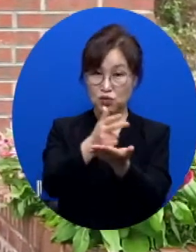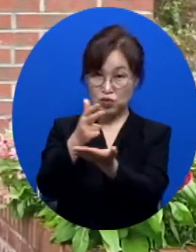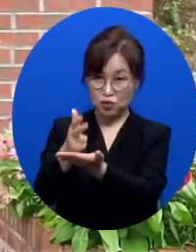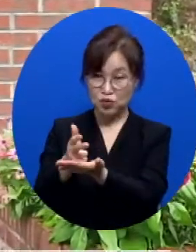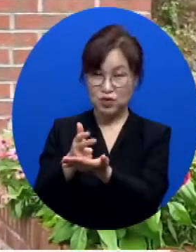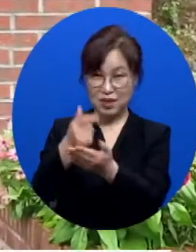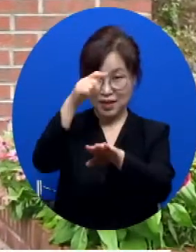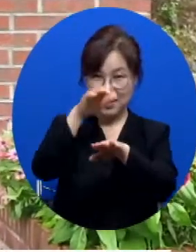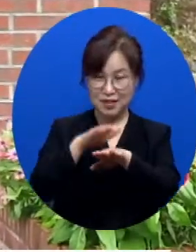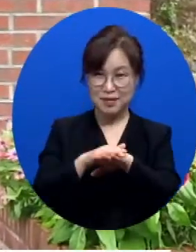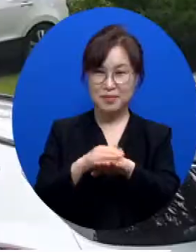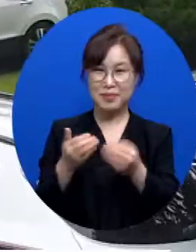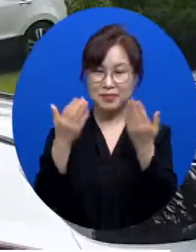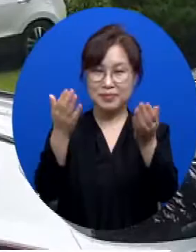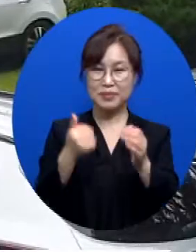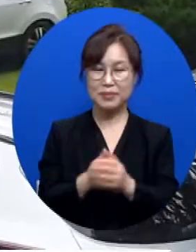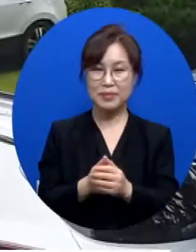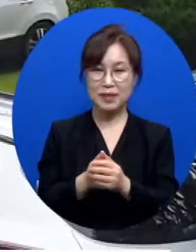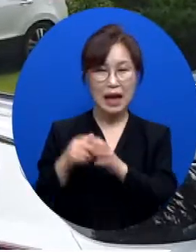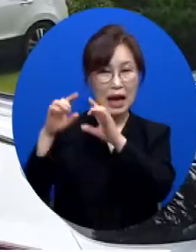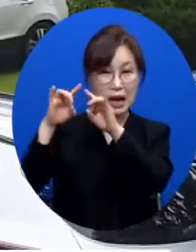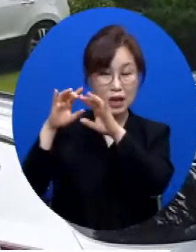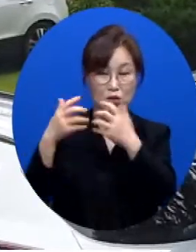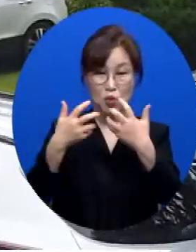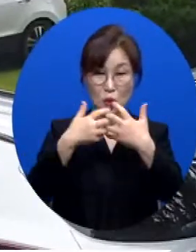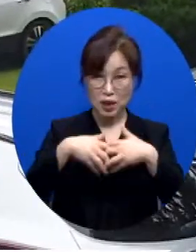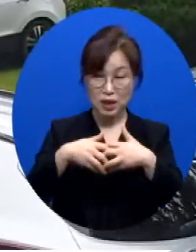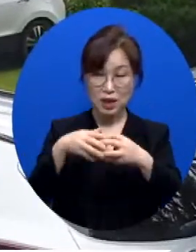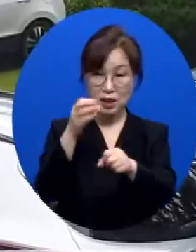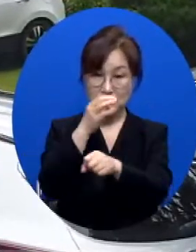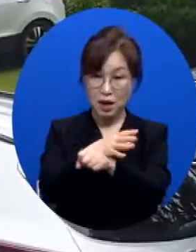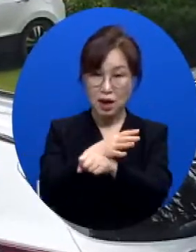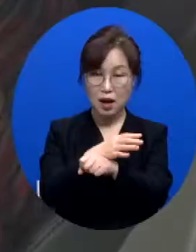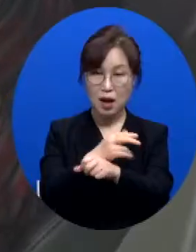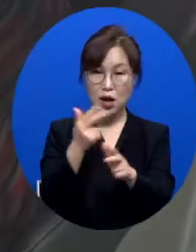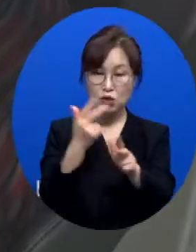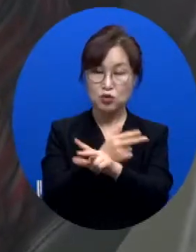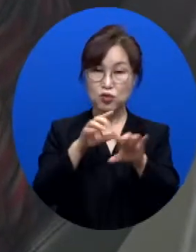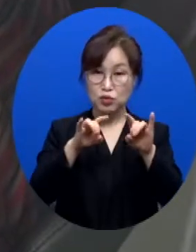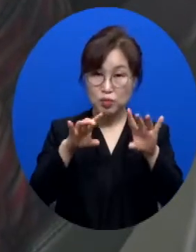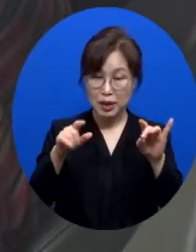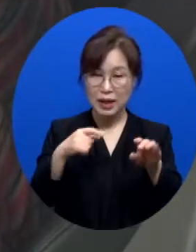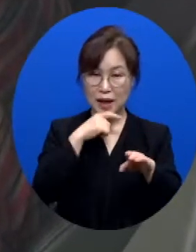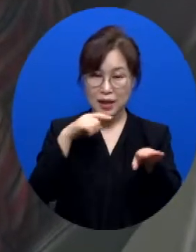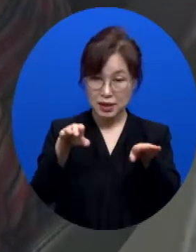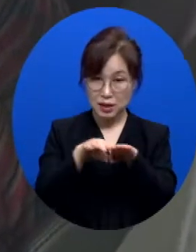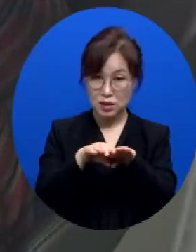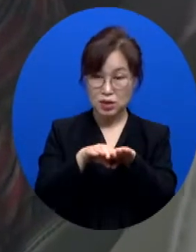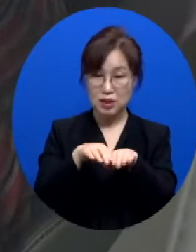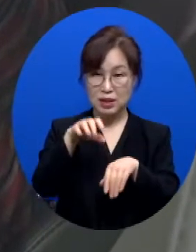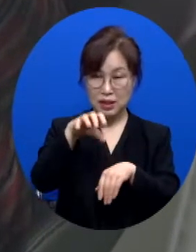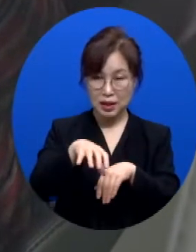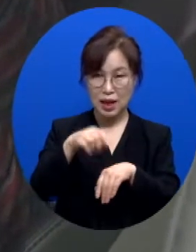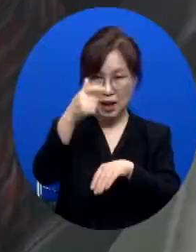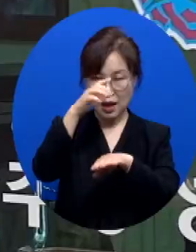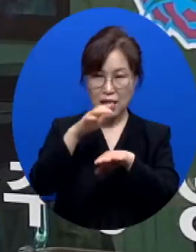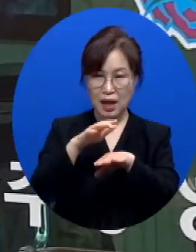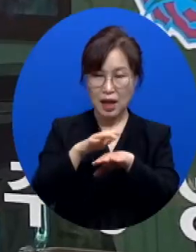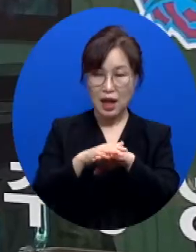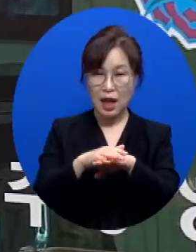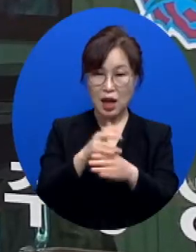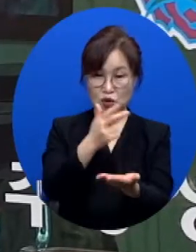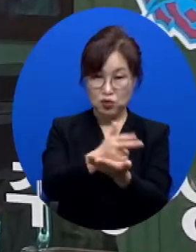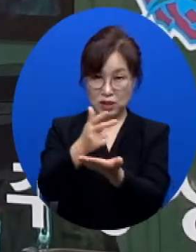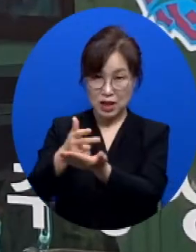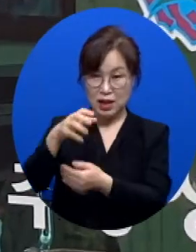추동 성결교회는 라디오 송출기를 구입해 매주 성도들이 교회 주차장 차 안에서 예배를 드리고 있습니다. 지난해